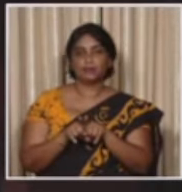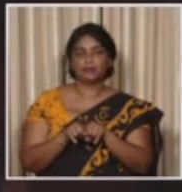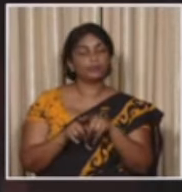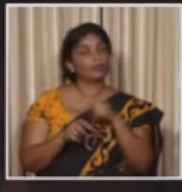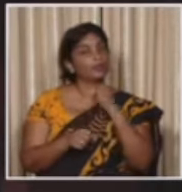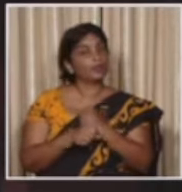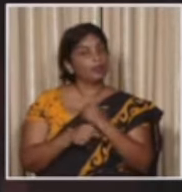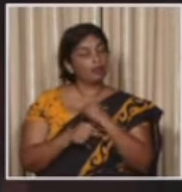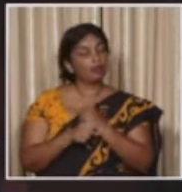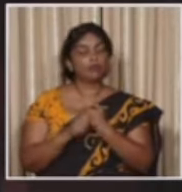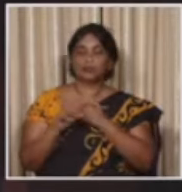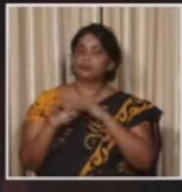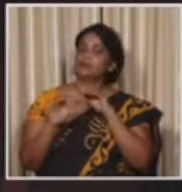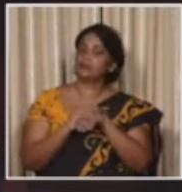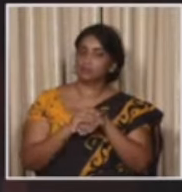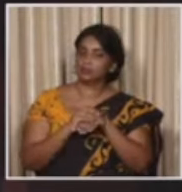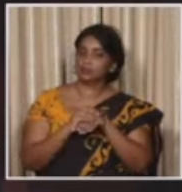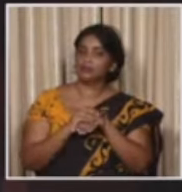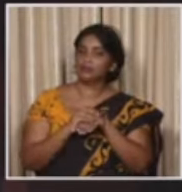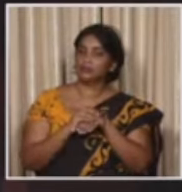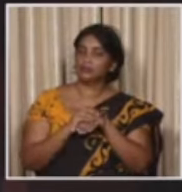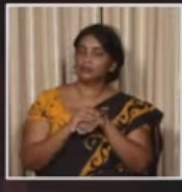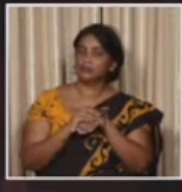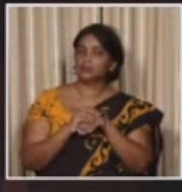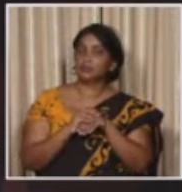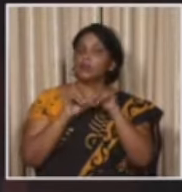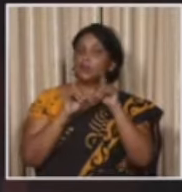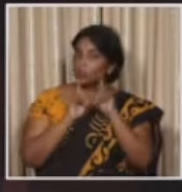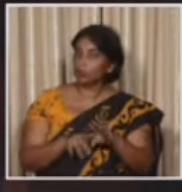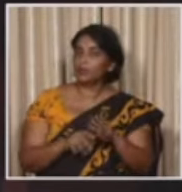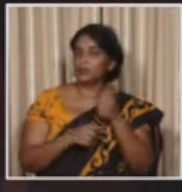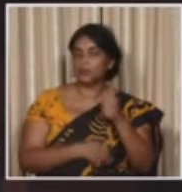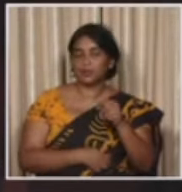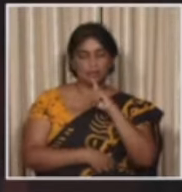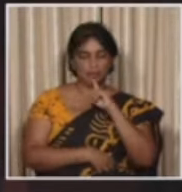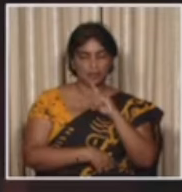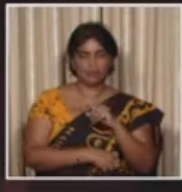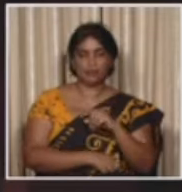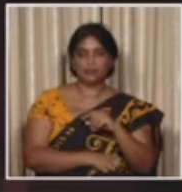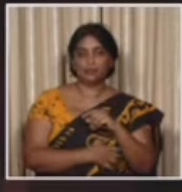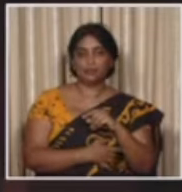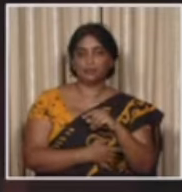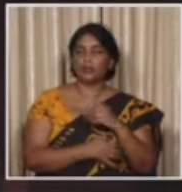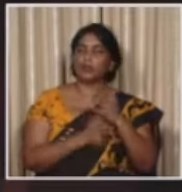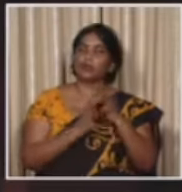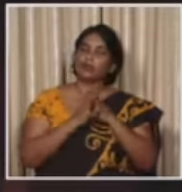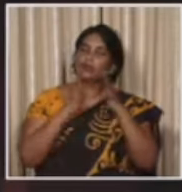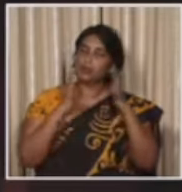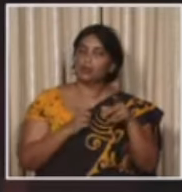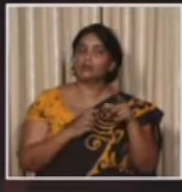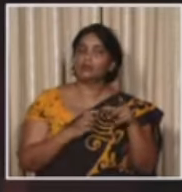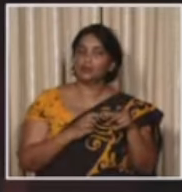රජයේ අනුගත වීමත් අපි ඒකත් අගය කරනවා. අපි කොච්චර